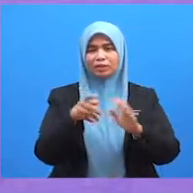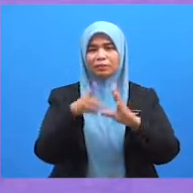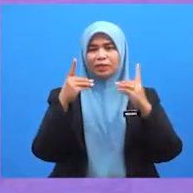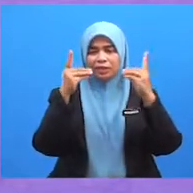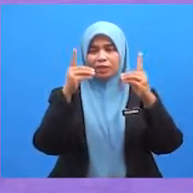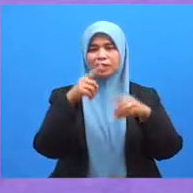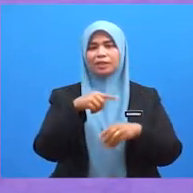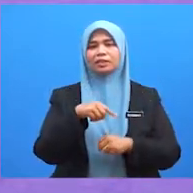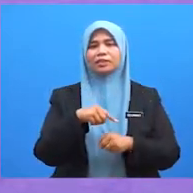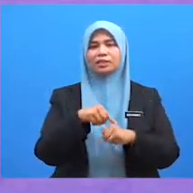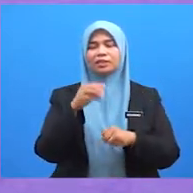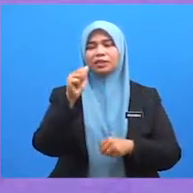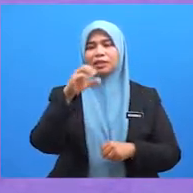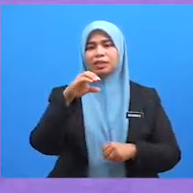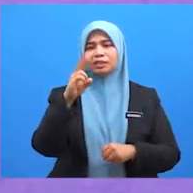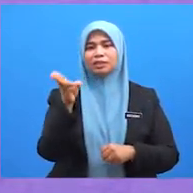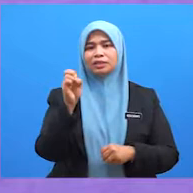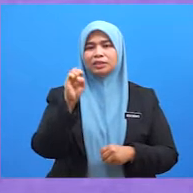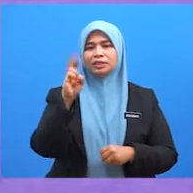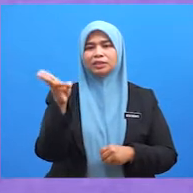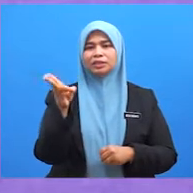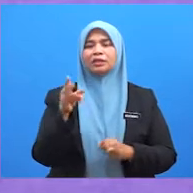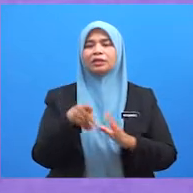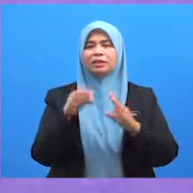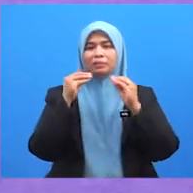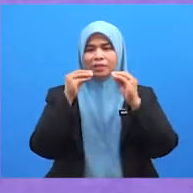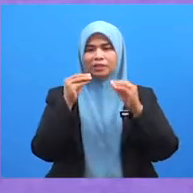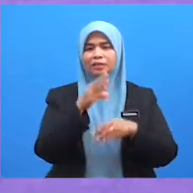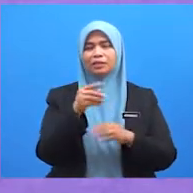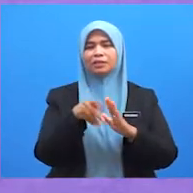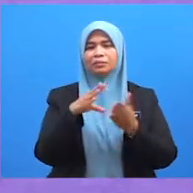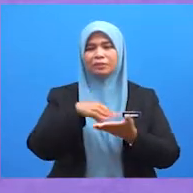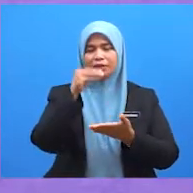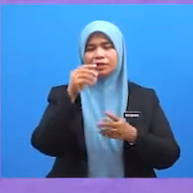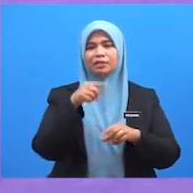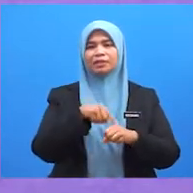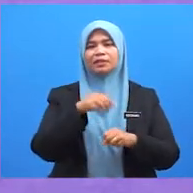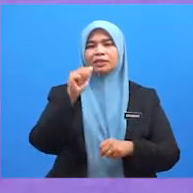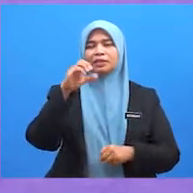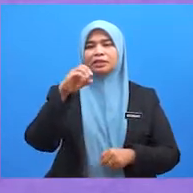Bentuk sistem pendidikan di Aceh. Pengajaran dan pembelajaran di Aceh.